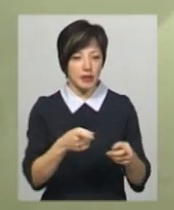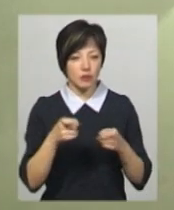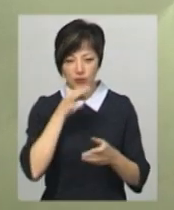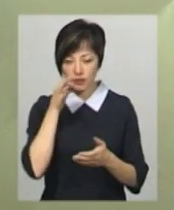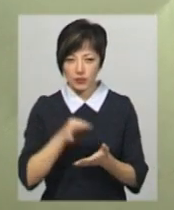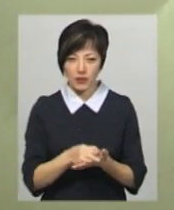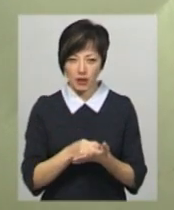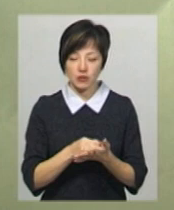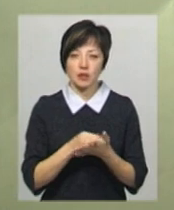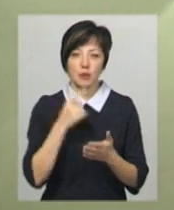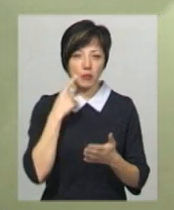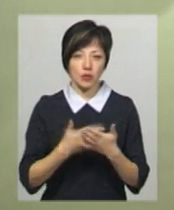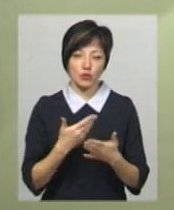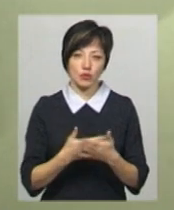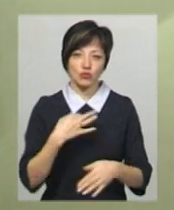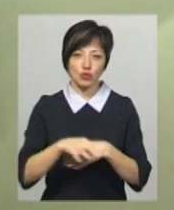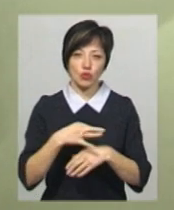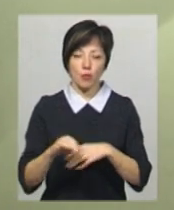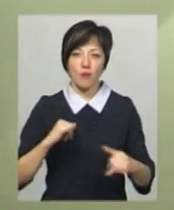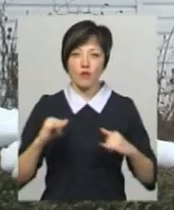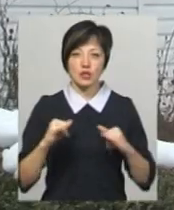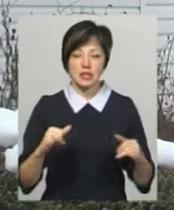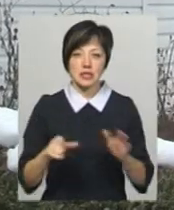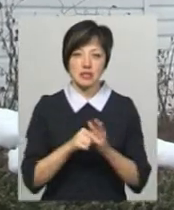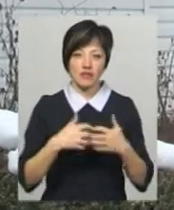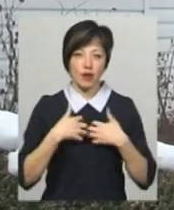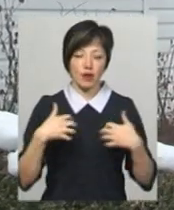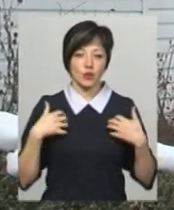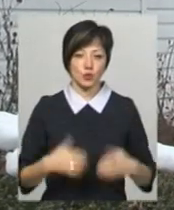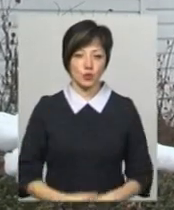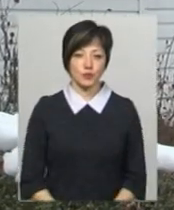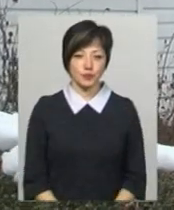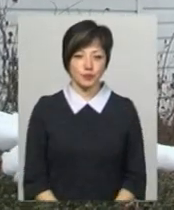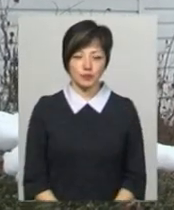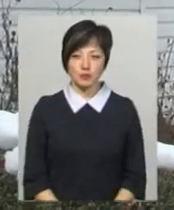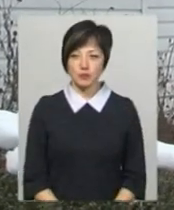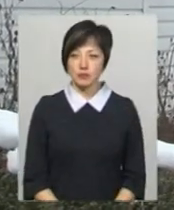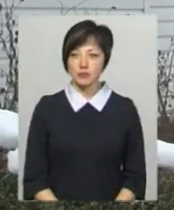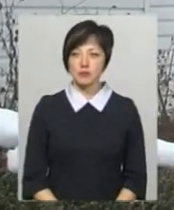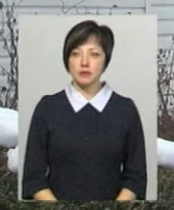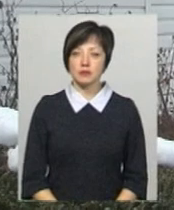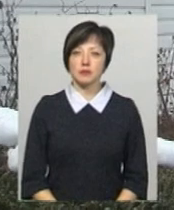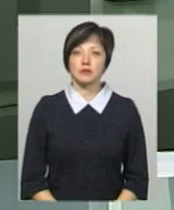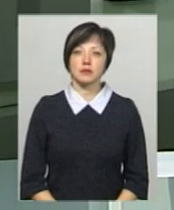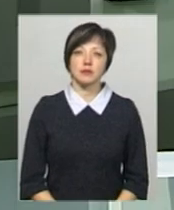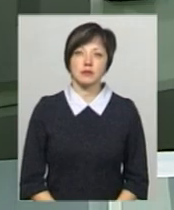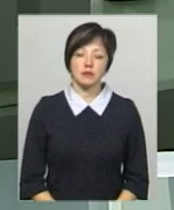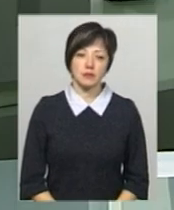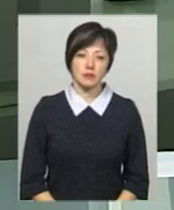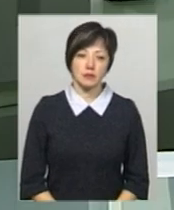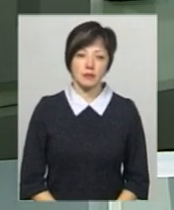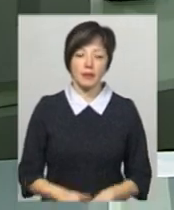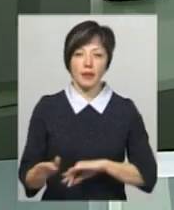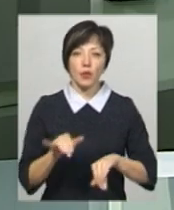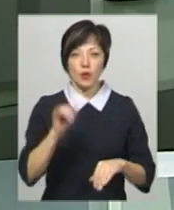до відповідальності підозрюваного у жорстокому поводженні з твариною. Вікторія Бондар, Іван Мовчан, новини Поділля Центр.